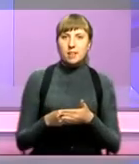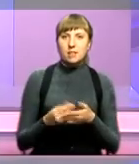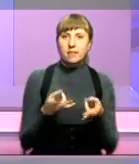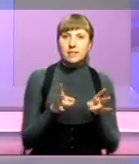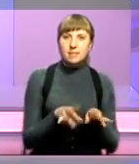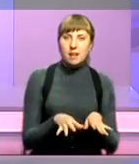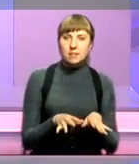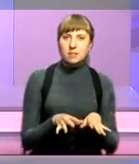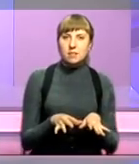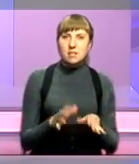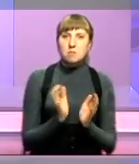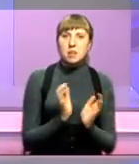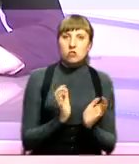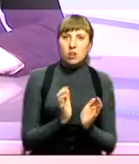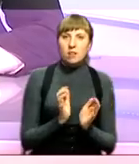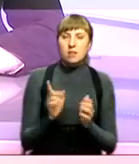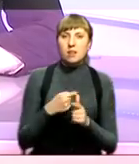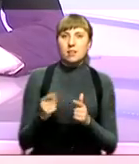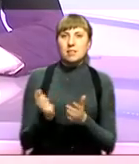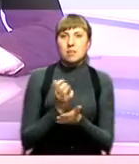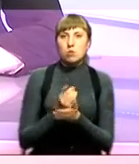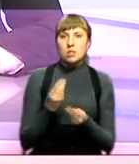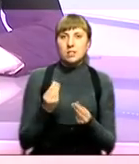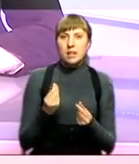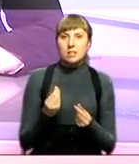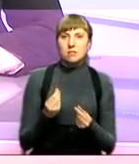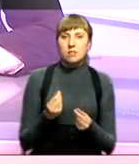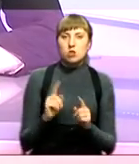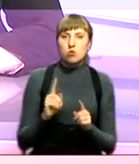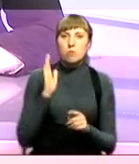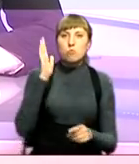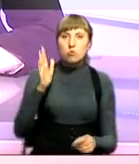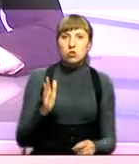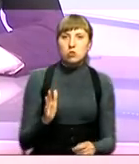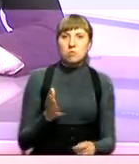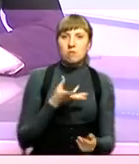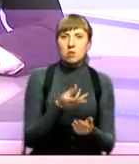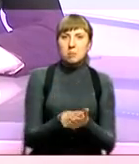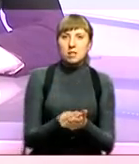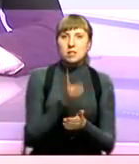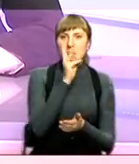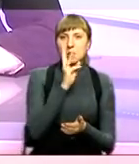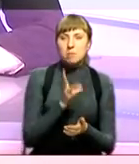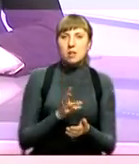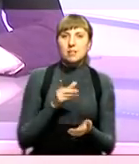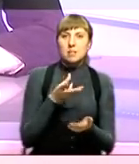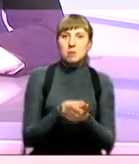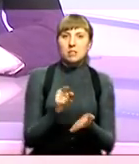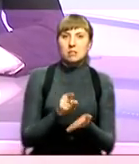остатки, сбережения или заработанные средства для того, чтобы в будущем перспективе выплатить заработные платы, заплатить